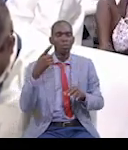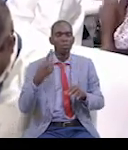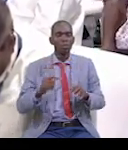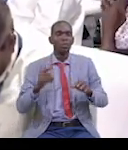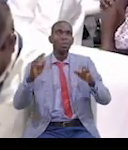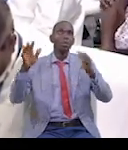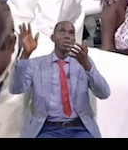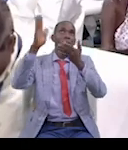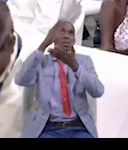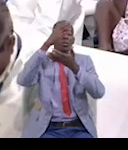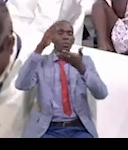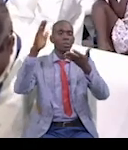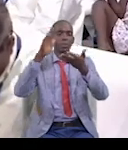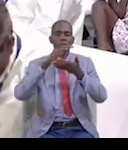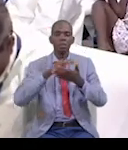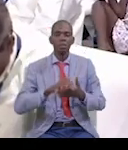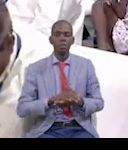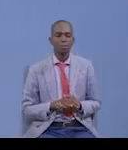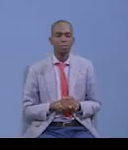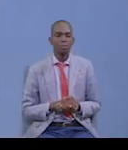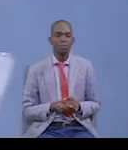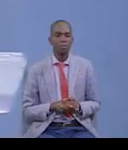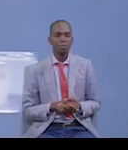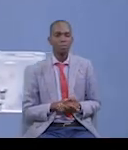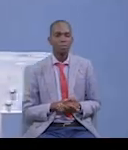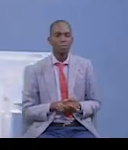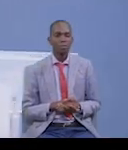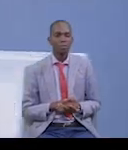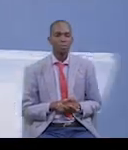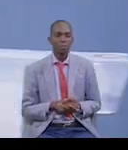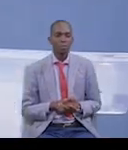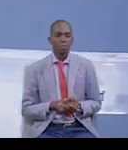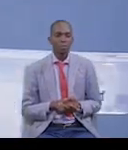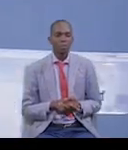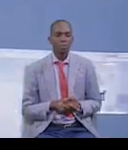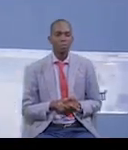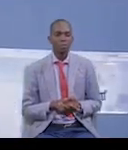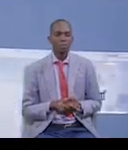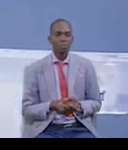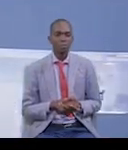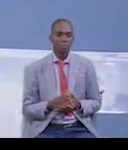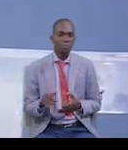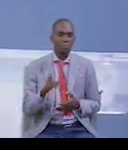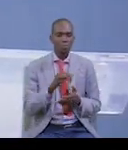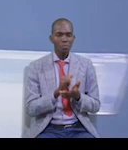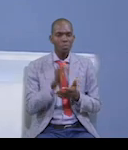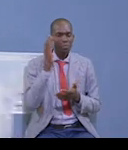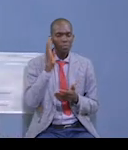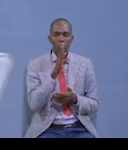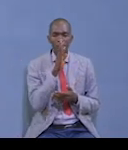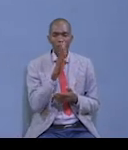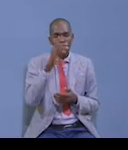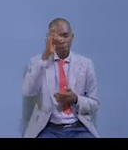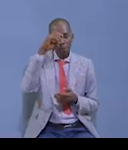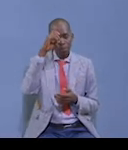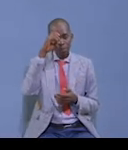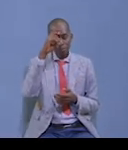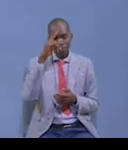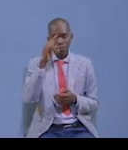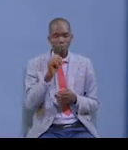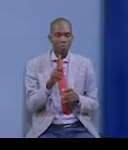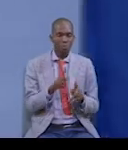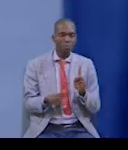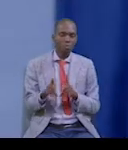ఆకాశ మండలములను జ్యోతులు వలె ప్రకాశిస్తారు. They that be wise. వారు జ్ఞానులైన వారు. The people who use